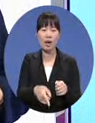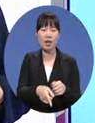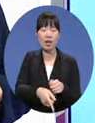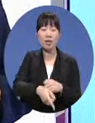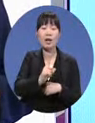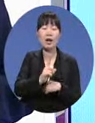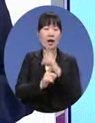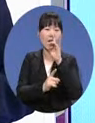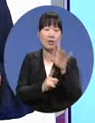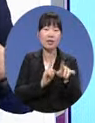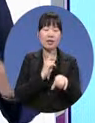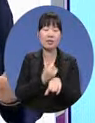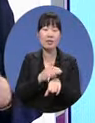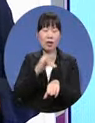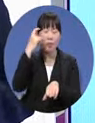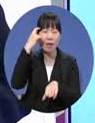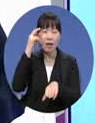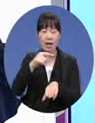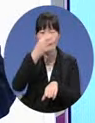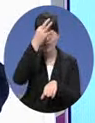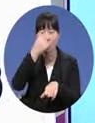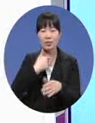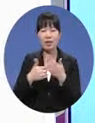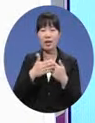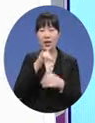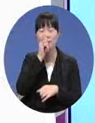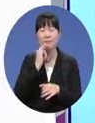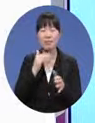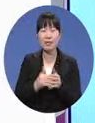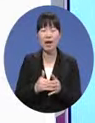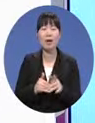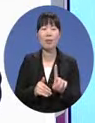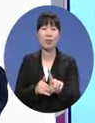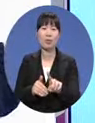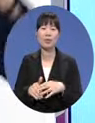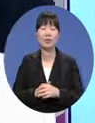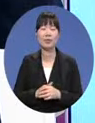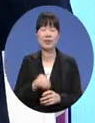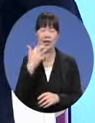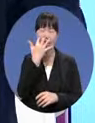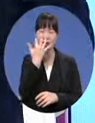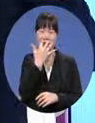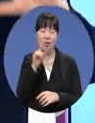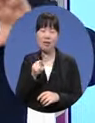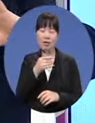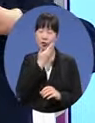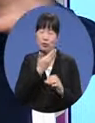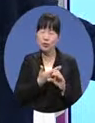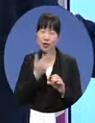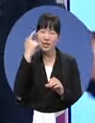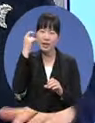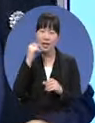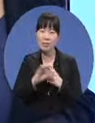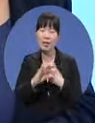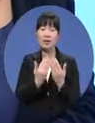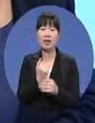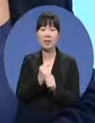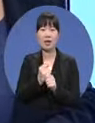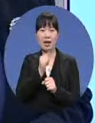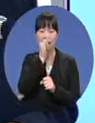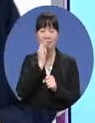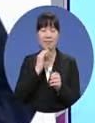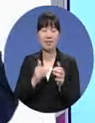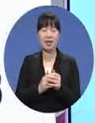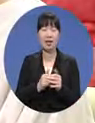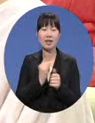그랬어요. 그랬더니 뭐냐면 노하우가 있다는 거지. 그 노하우가 뭐냐면 성에 이 중요하다고만 생각하면 다 만들어낼 수 있거든요. 둘이요.